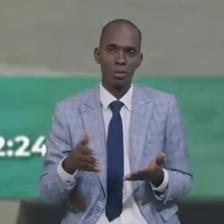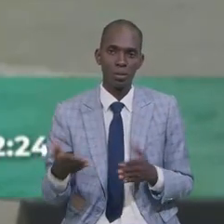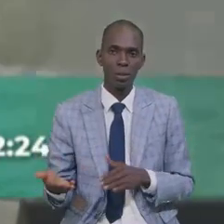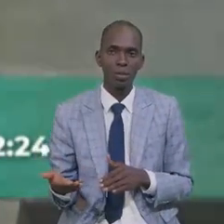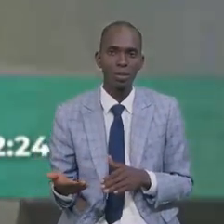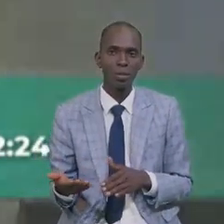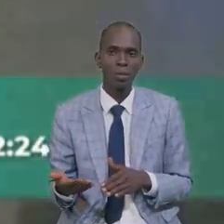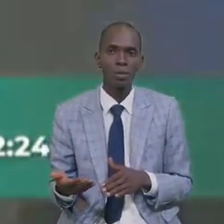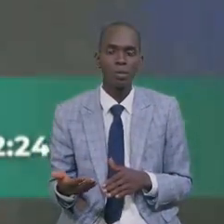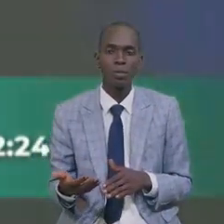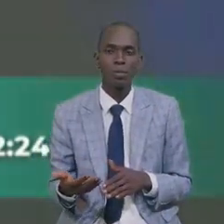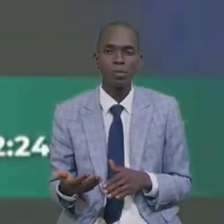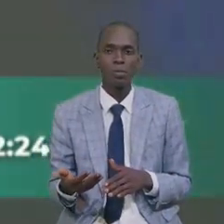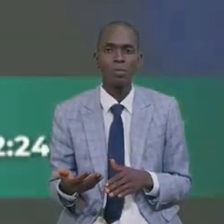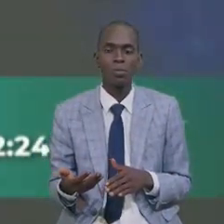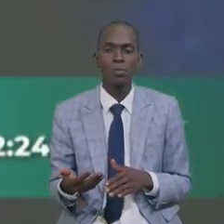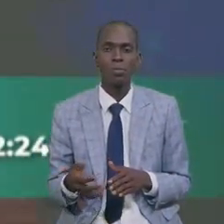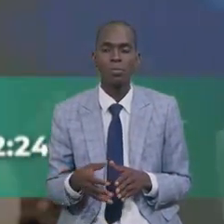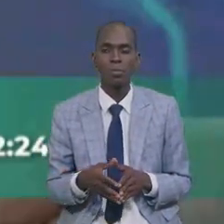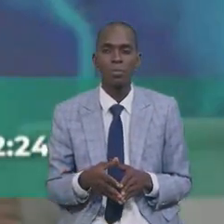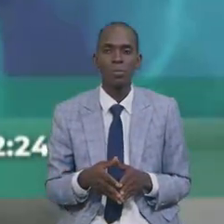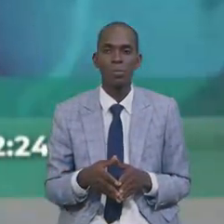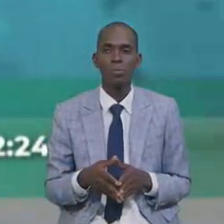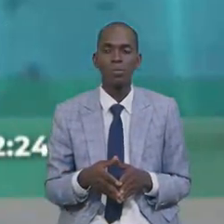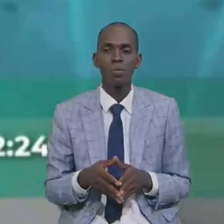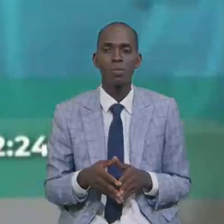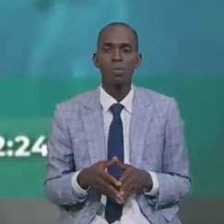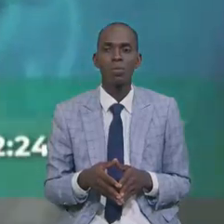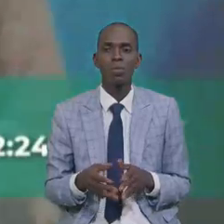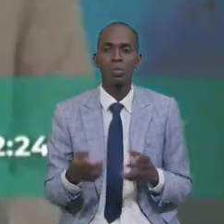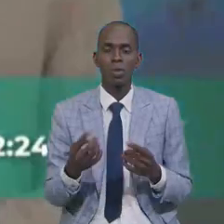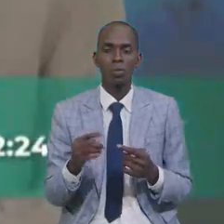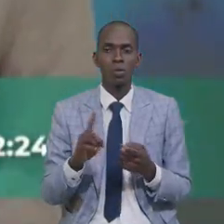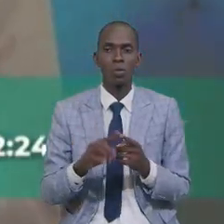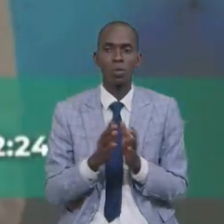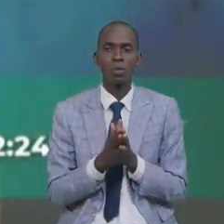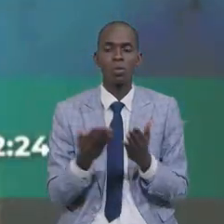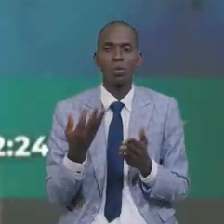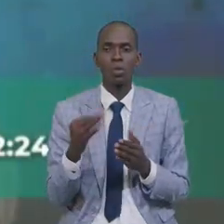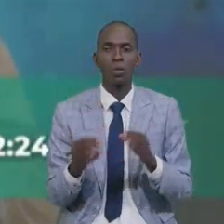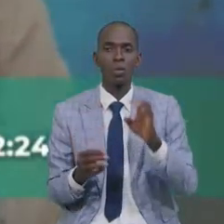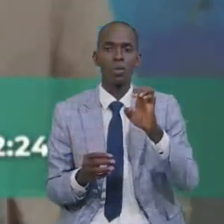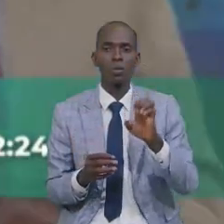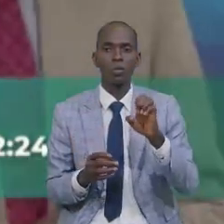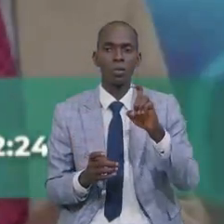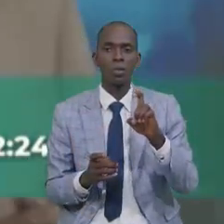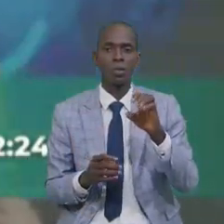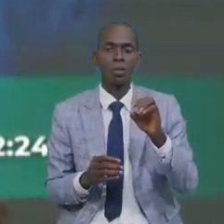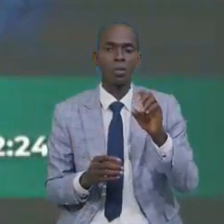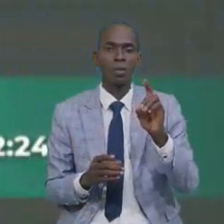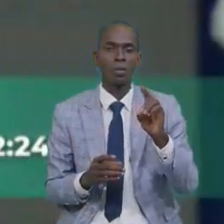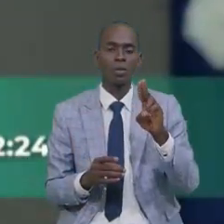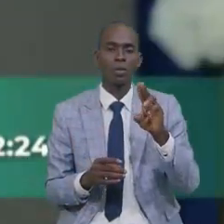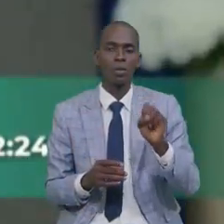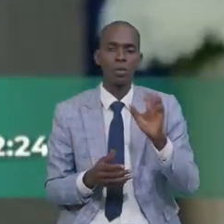Et dans l'Ancien Testament, nous avons des prophéties illustratives. Voyons en Exode. En